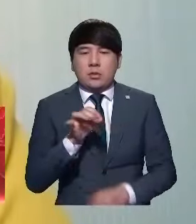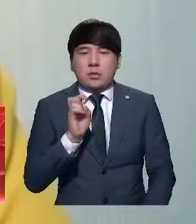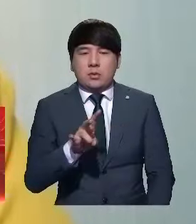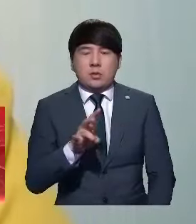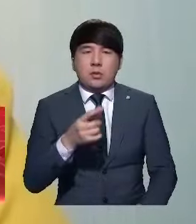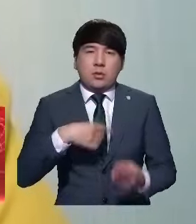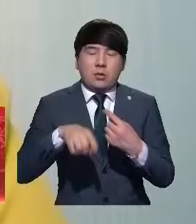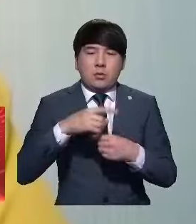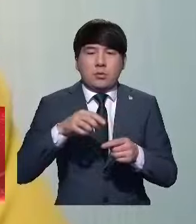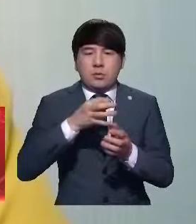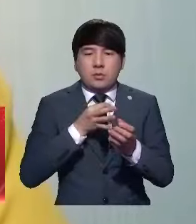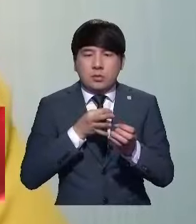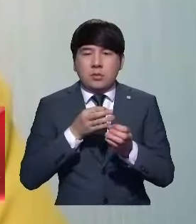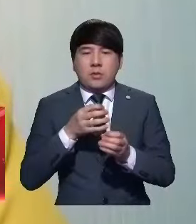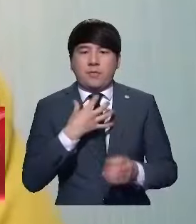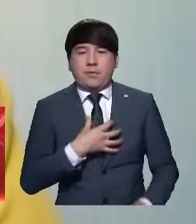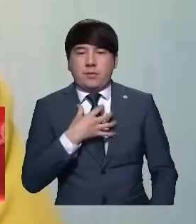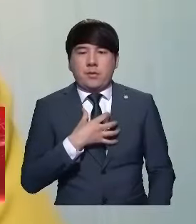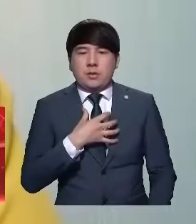сторону, что немаловажно.